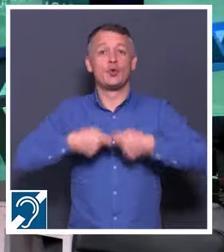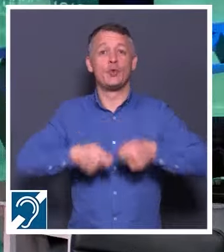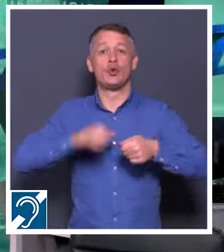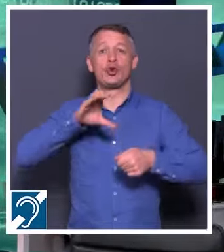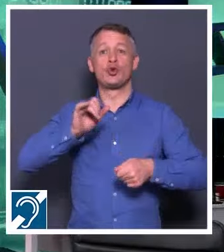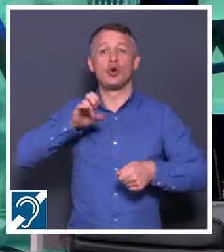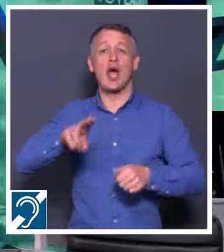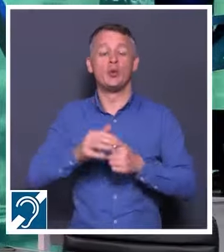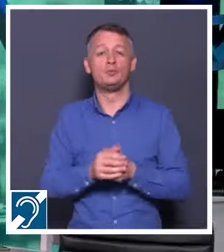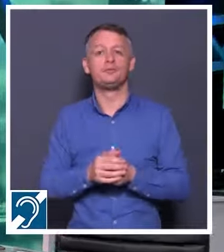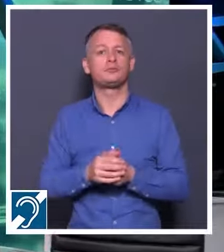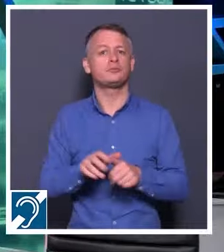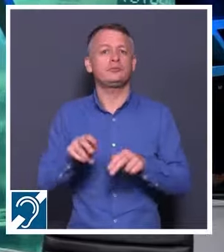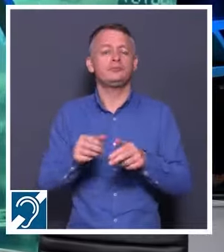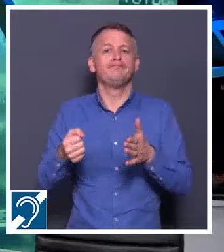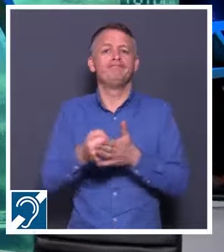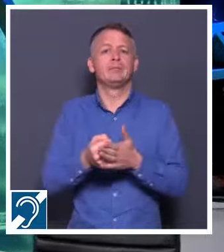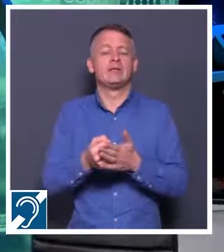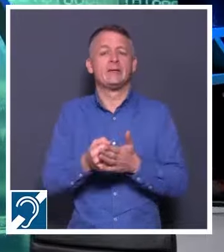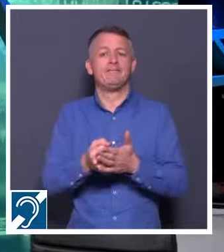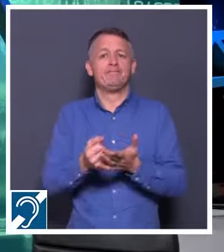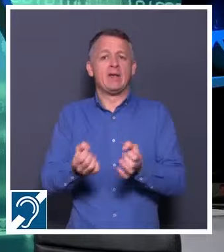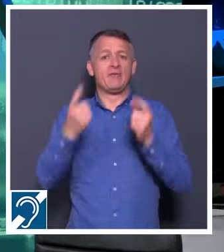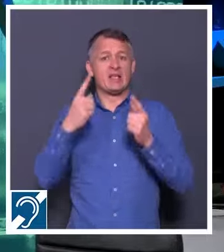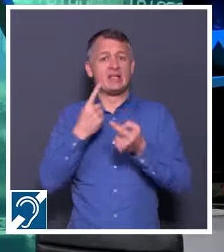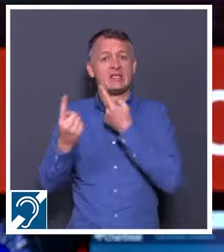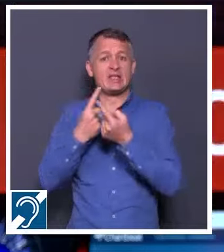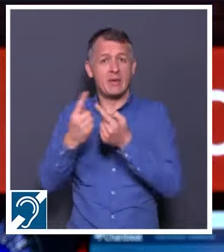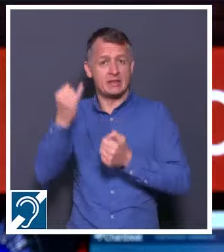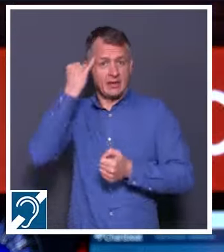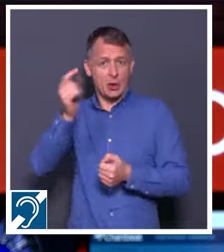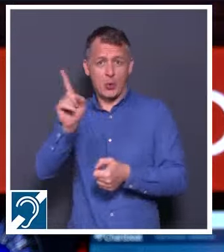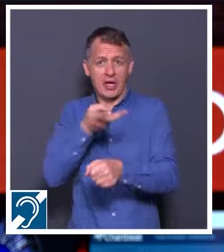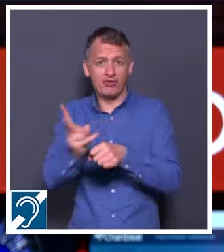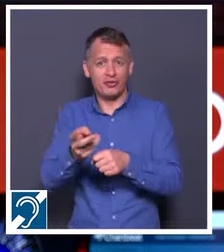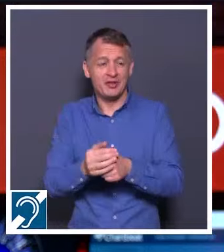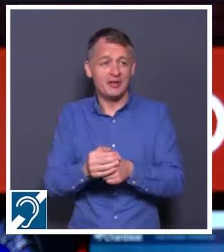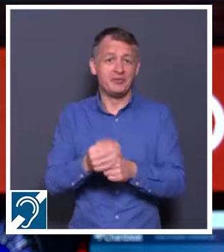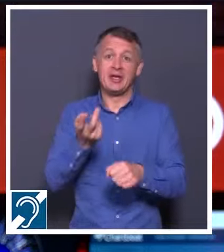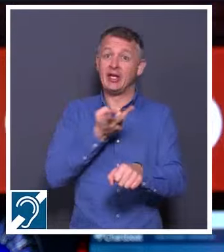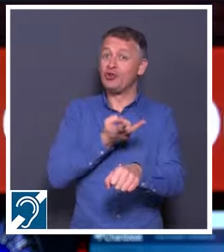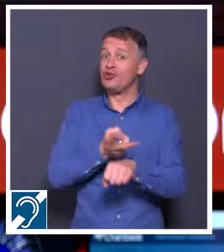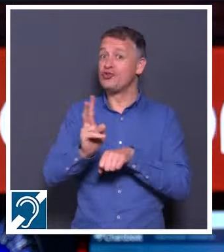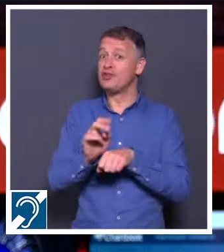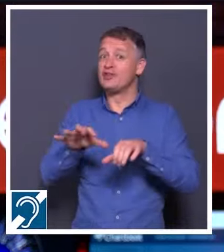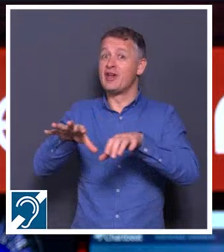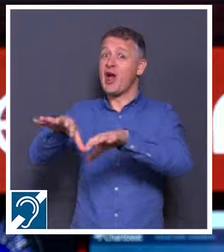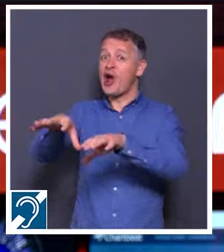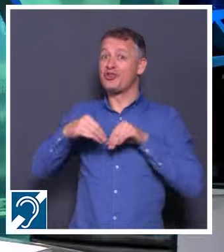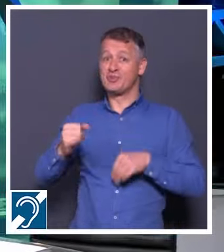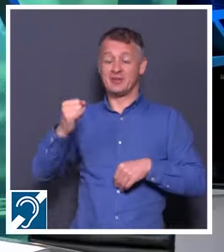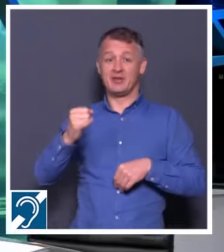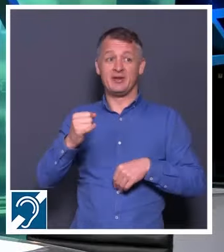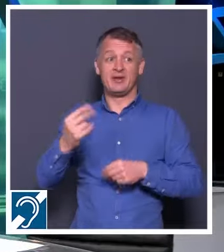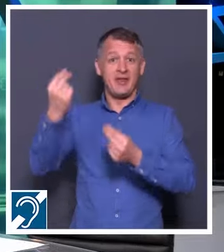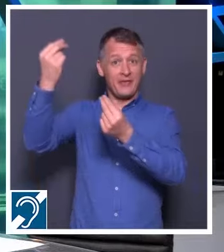ce, până la urmă, să dezbați idei nu este greșit. Greșit este să adopți ideologii fără să le